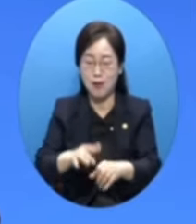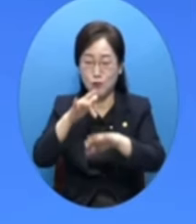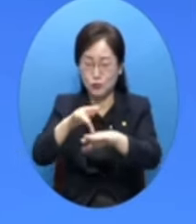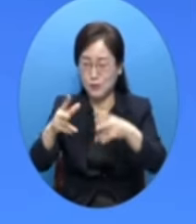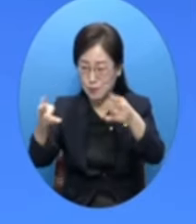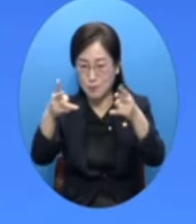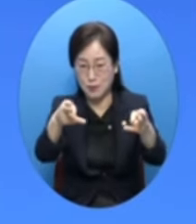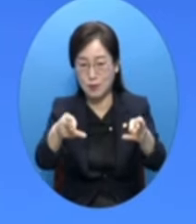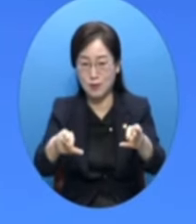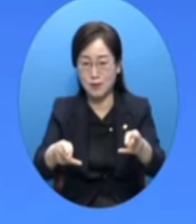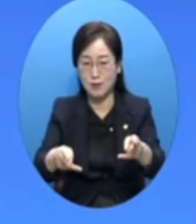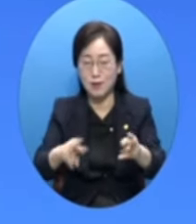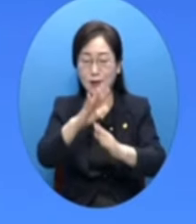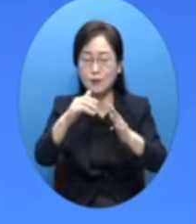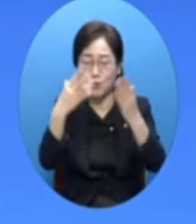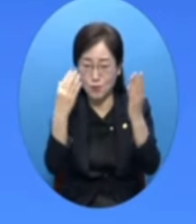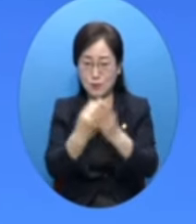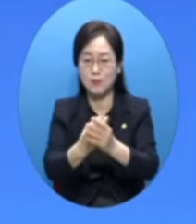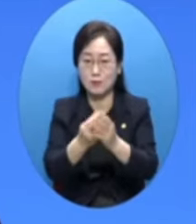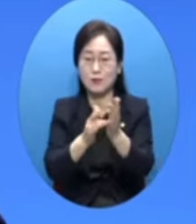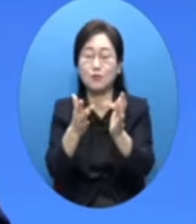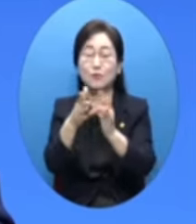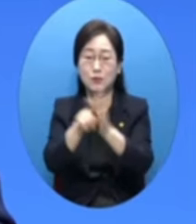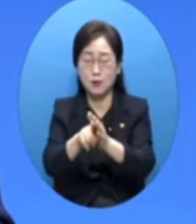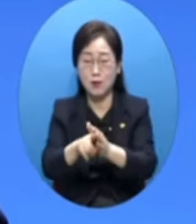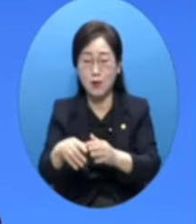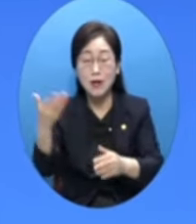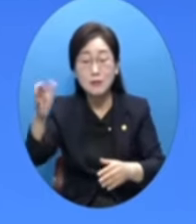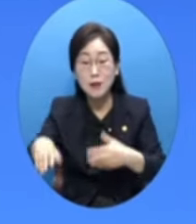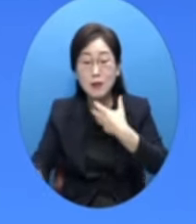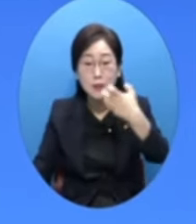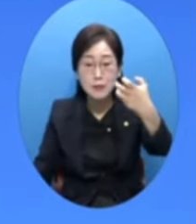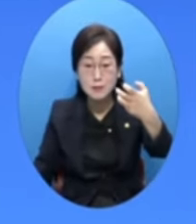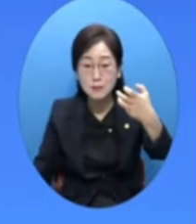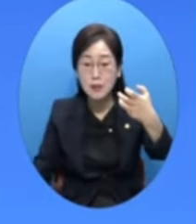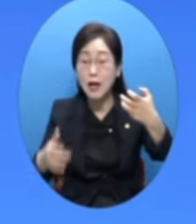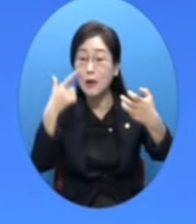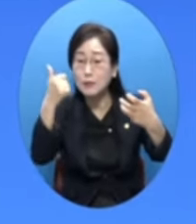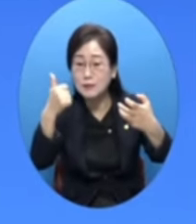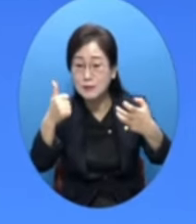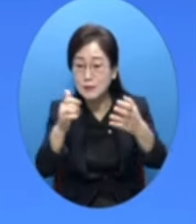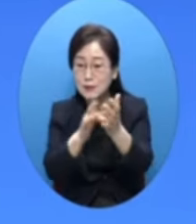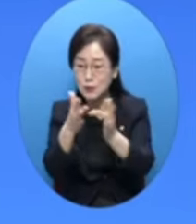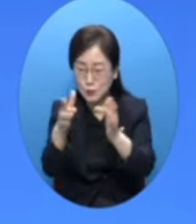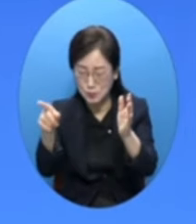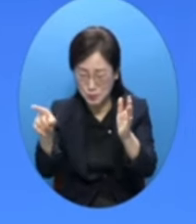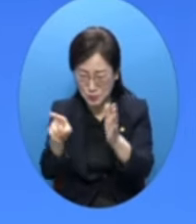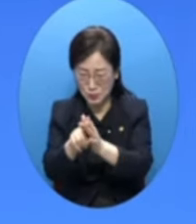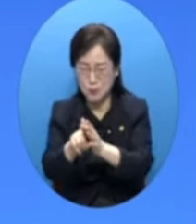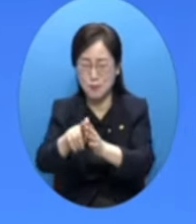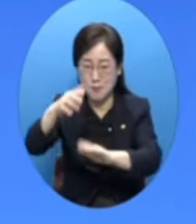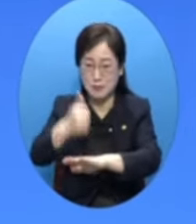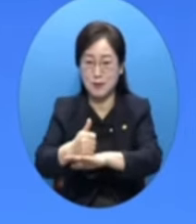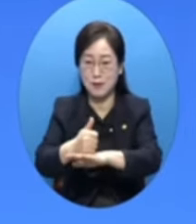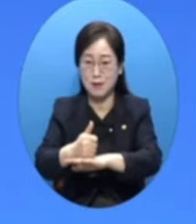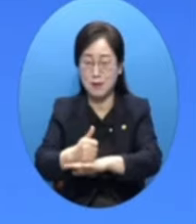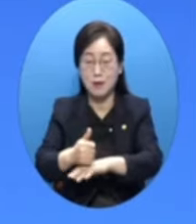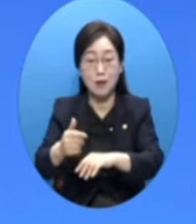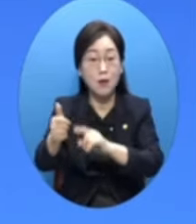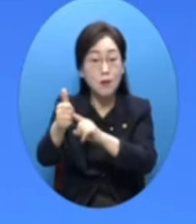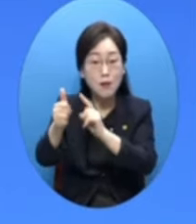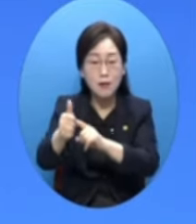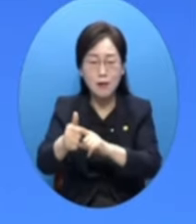80세가 넘도록 아직 예수님을 믿지 않았던 아버님이 드디어 예수님을 영접하셨는데 밤마다 이